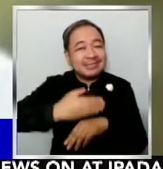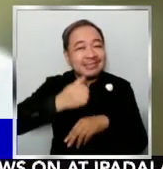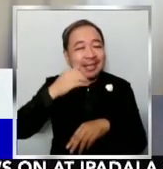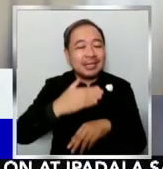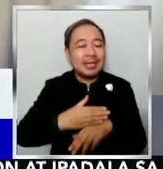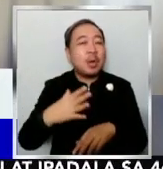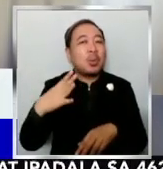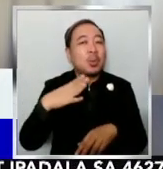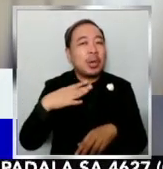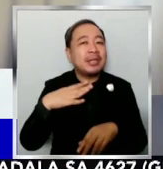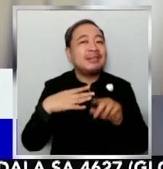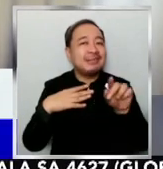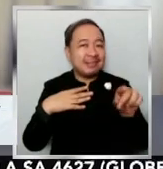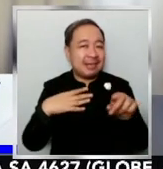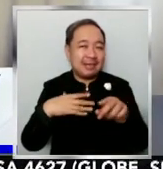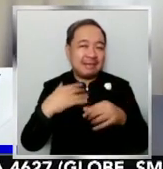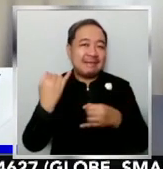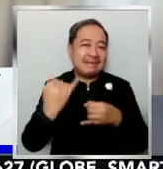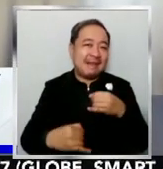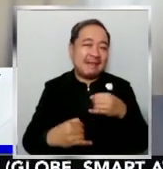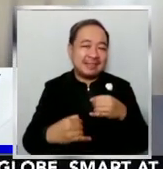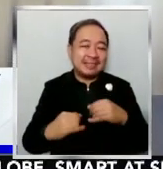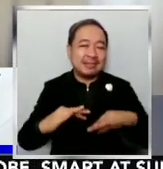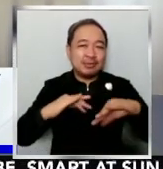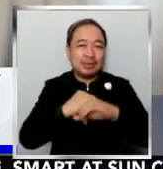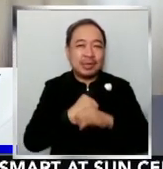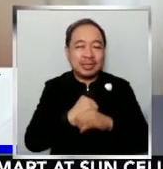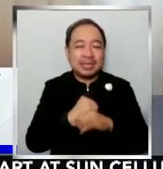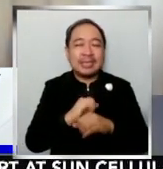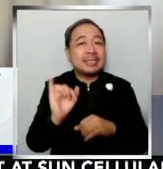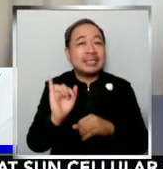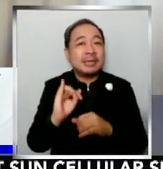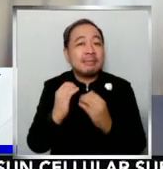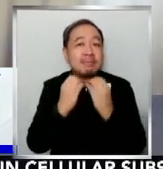parang preserving our environment